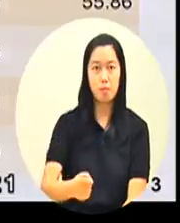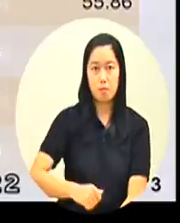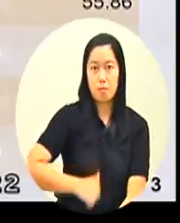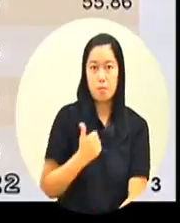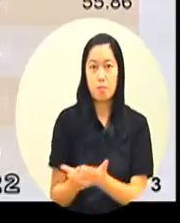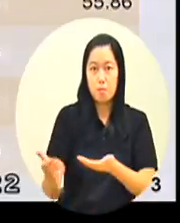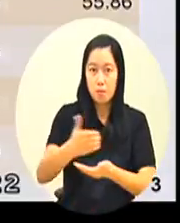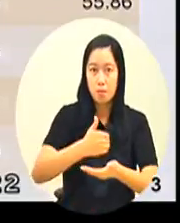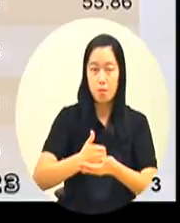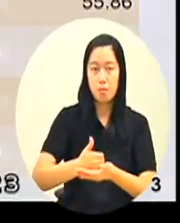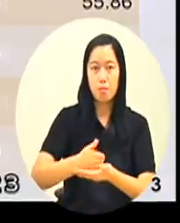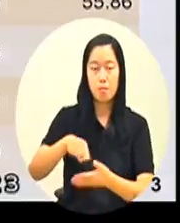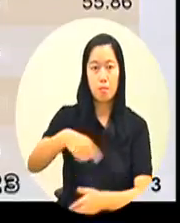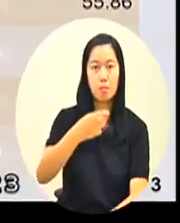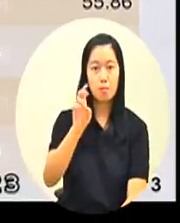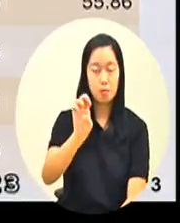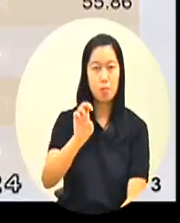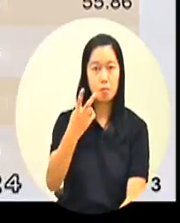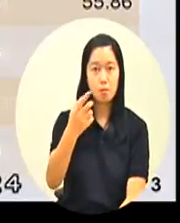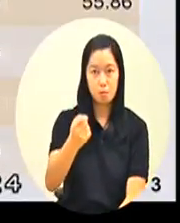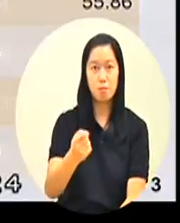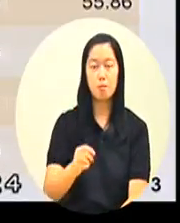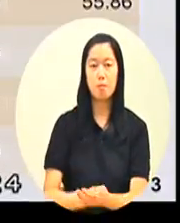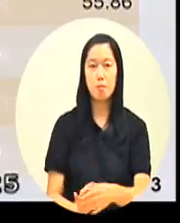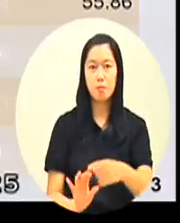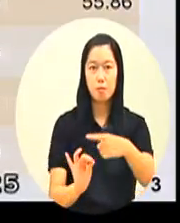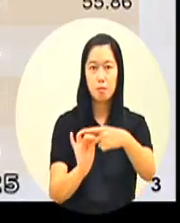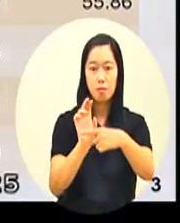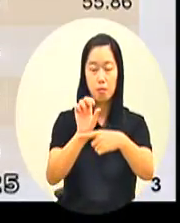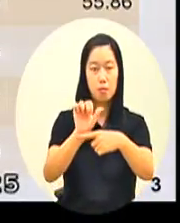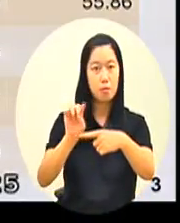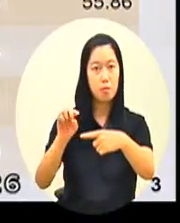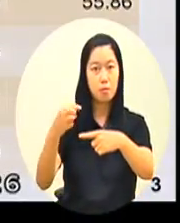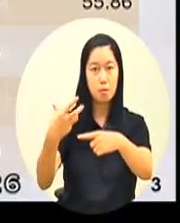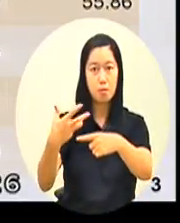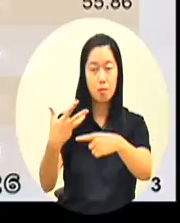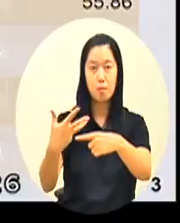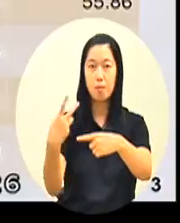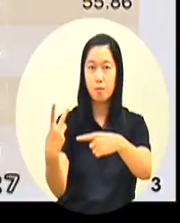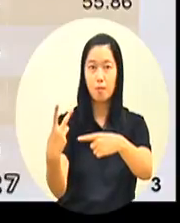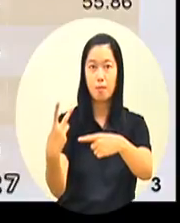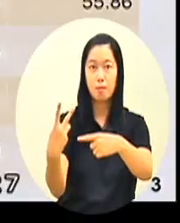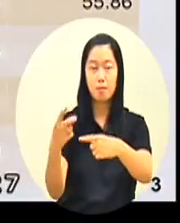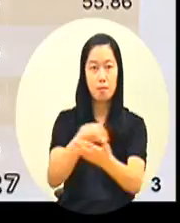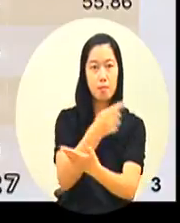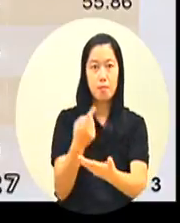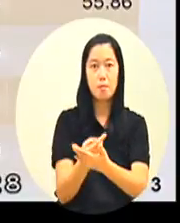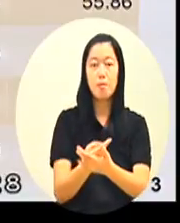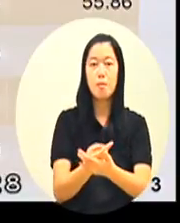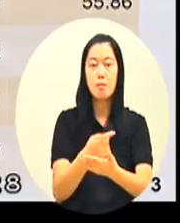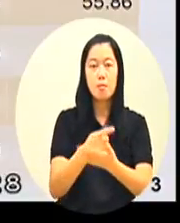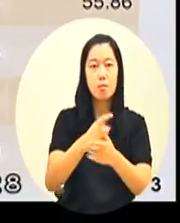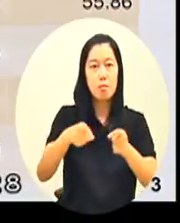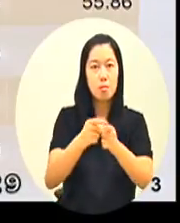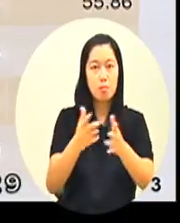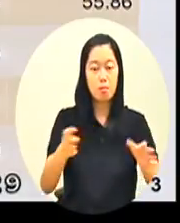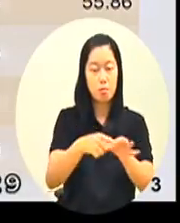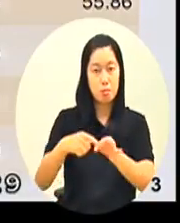是182亿多，达成率是75.82%。整个税入整个预算数